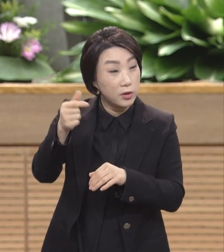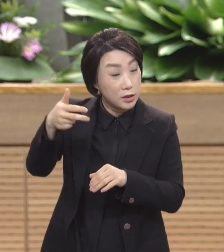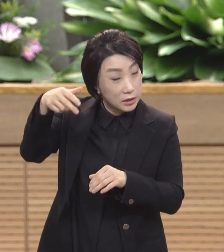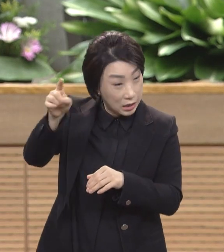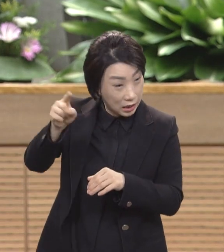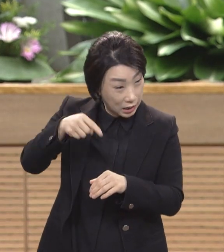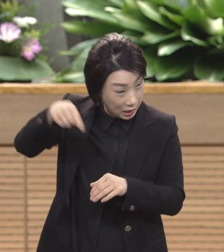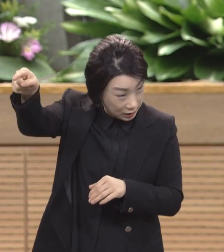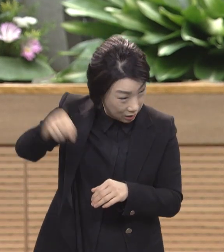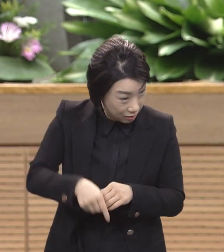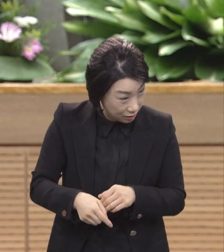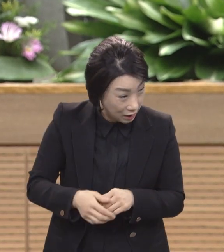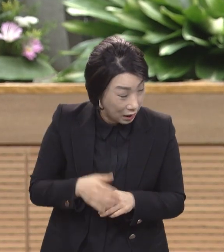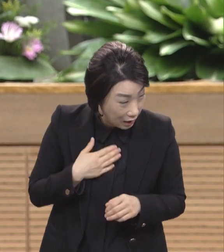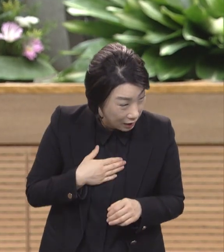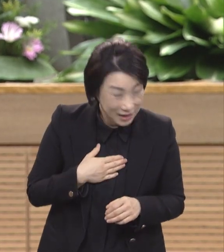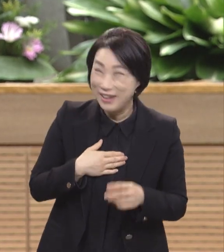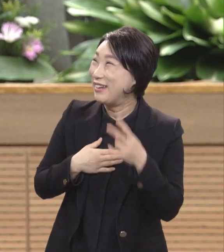예 아버지